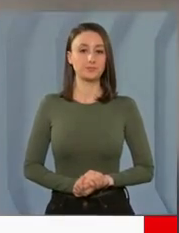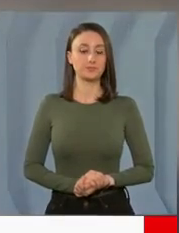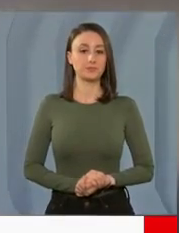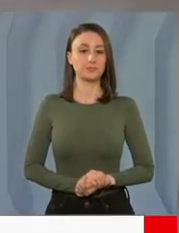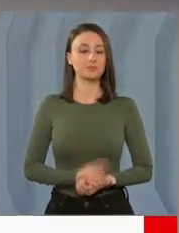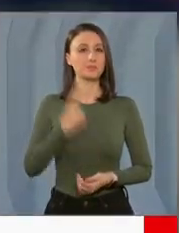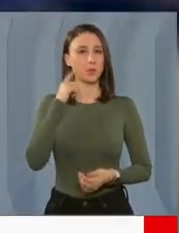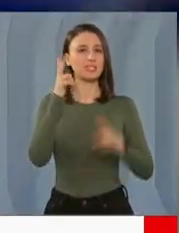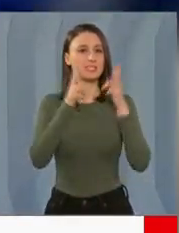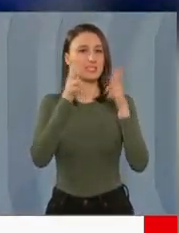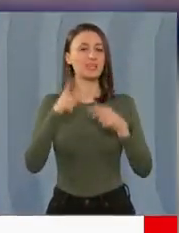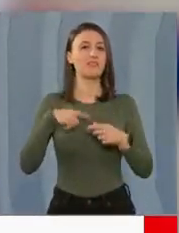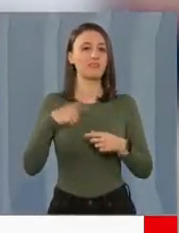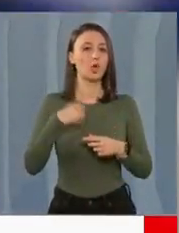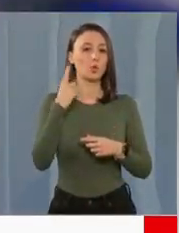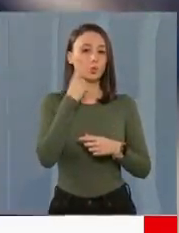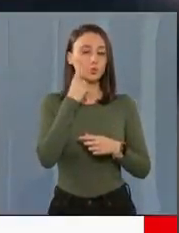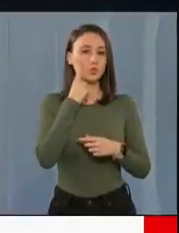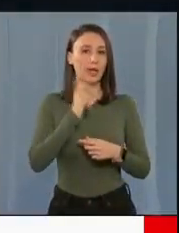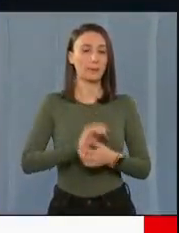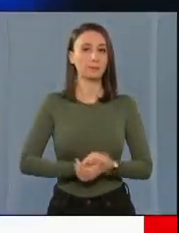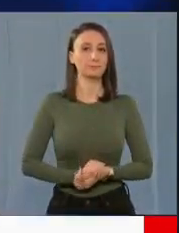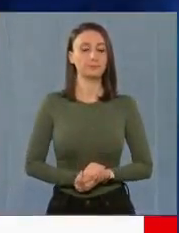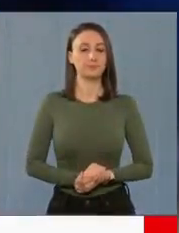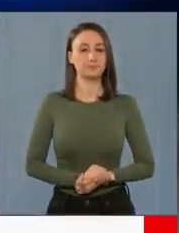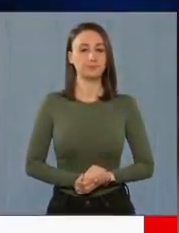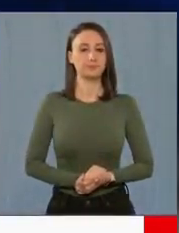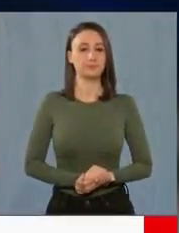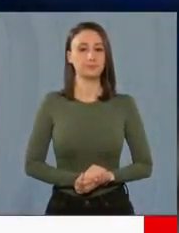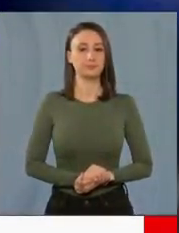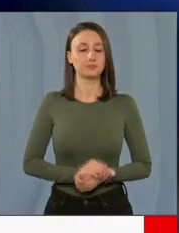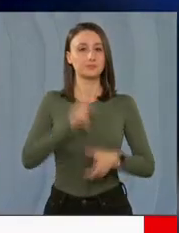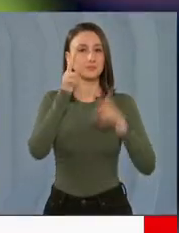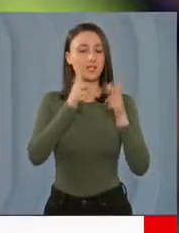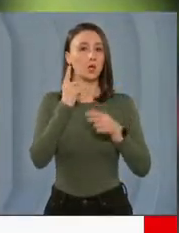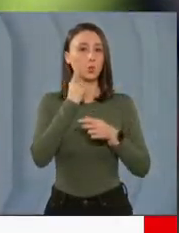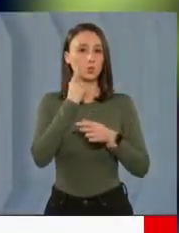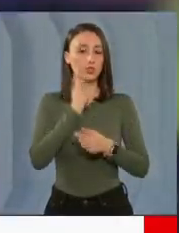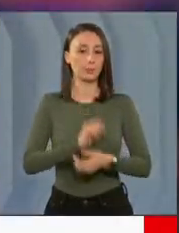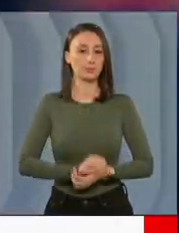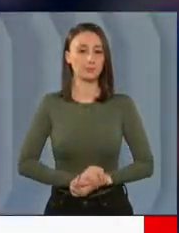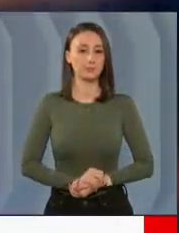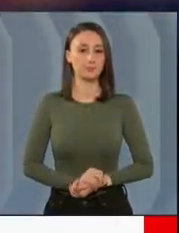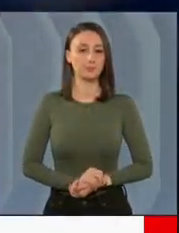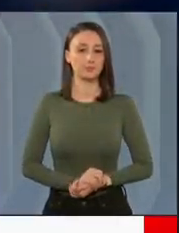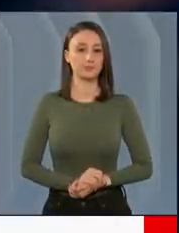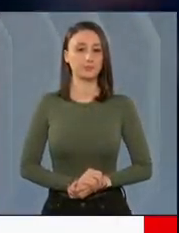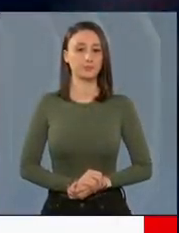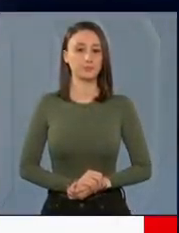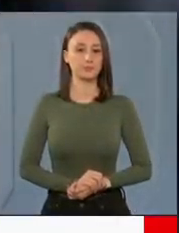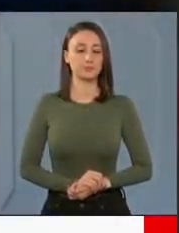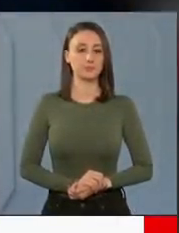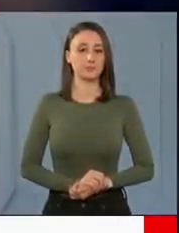Să vă fie rușine pentru asta, dar rușine! Rușine! Rușine! Rușine să vă